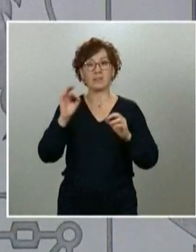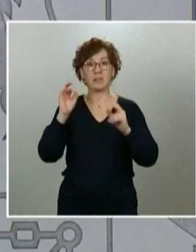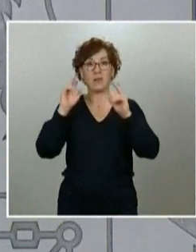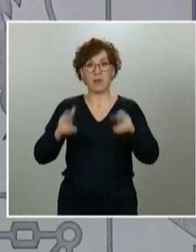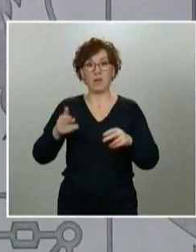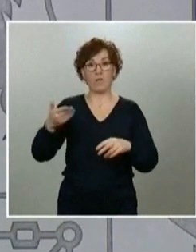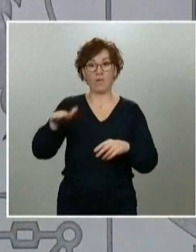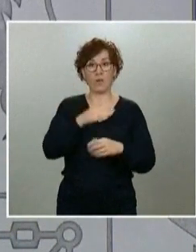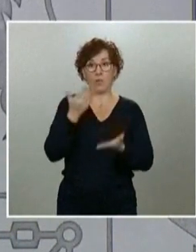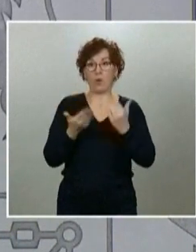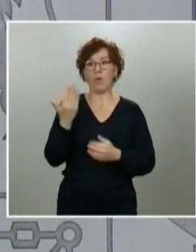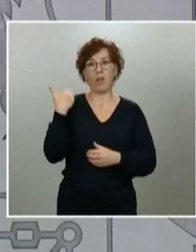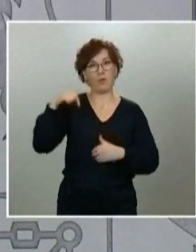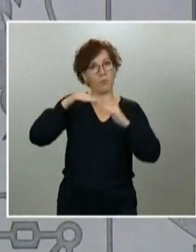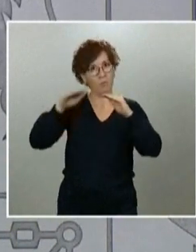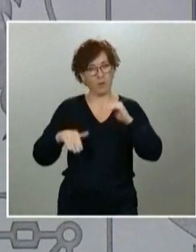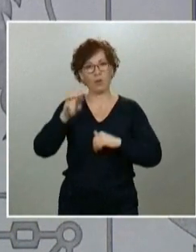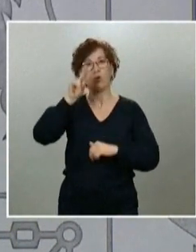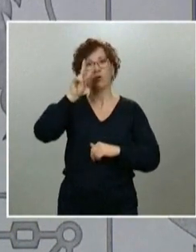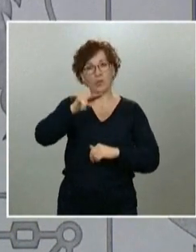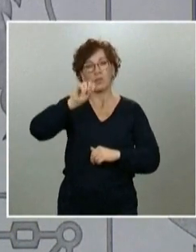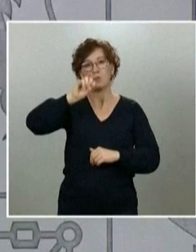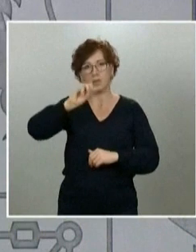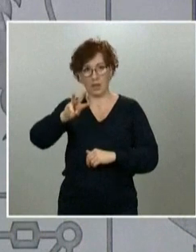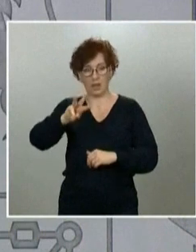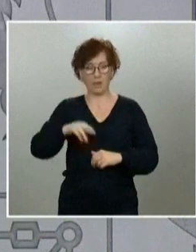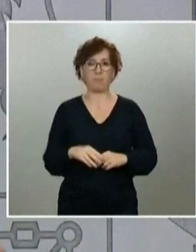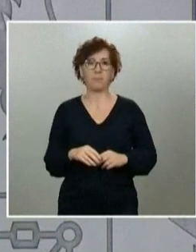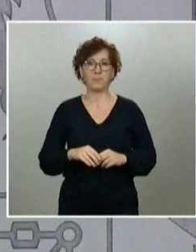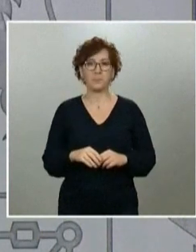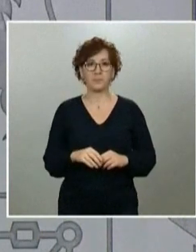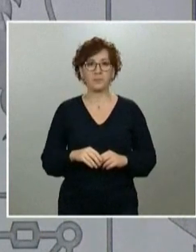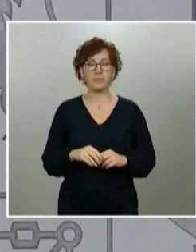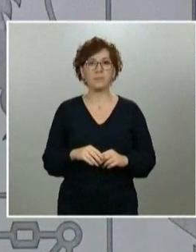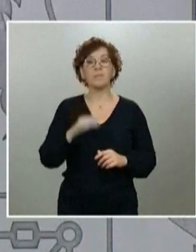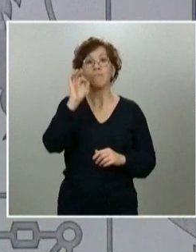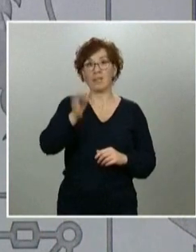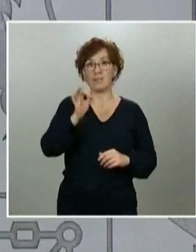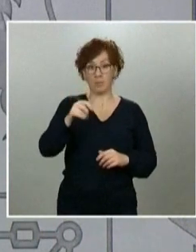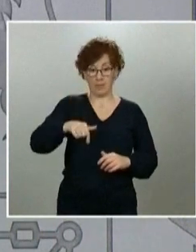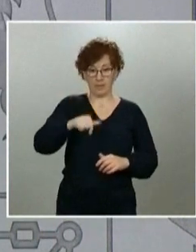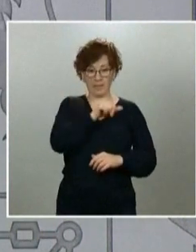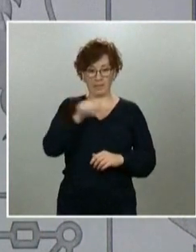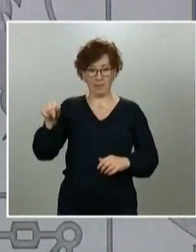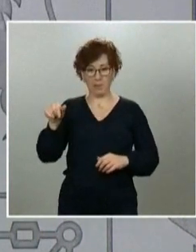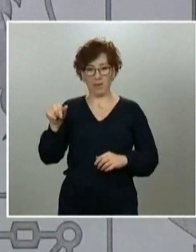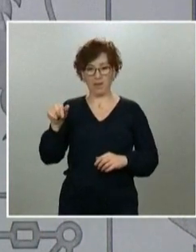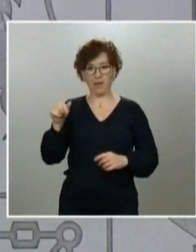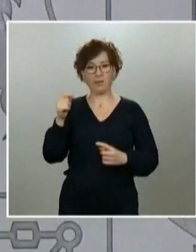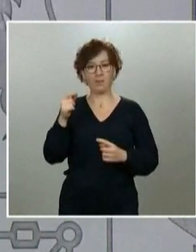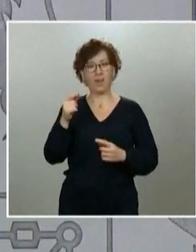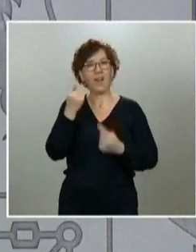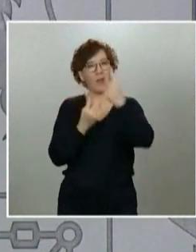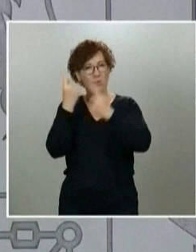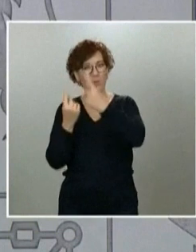Nous avons un nombre de décès inférieur à celui d'hier. Nous avons 213 décès. Il est vrai que nous avons été au cours de cette semaine quelques